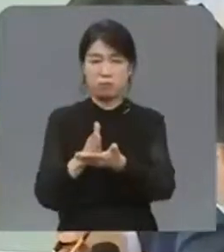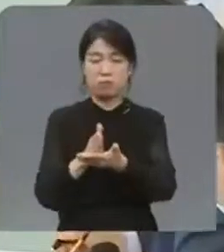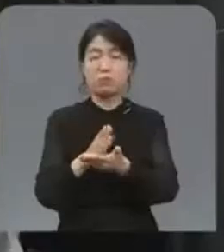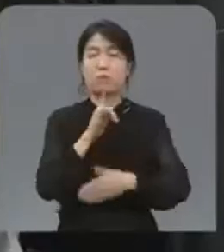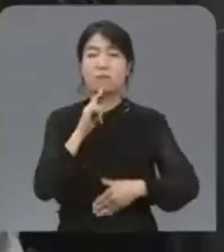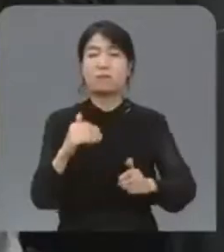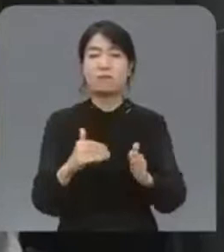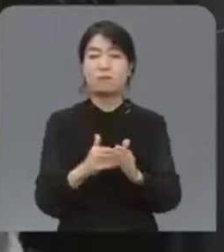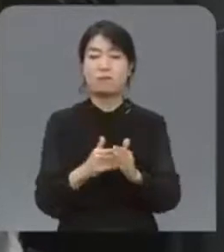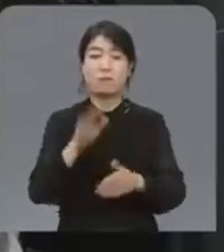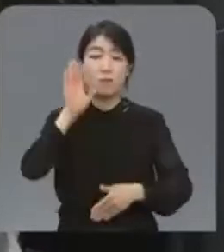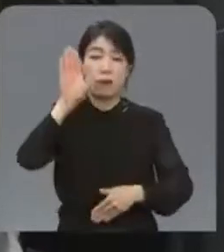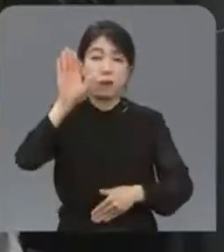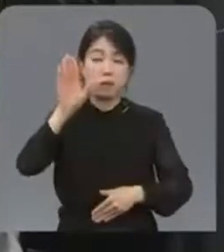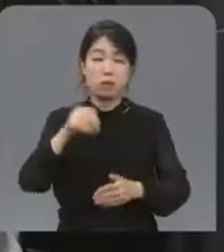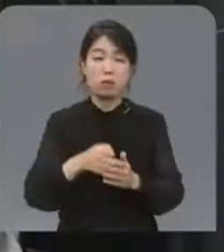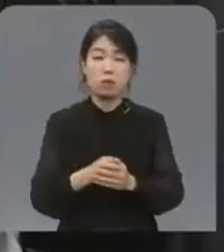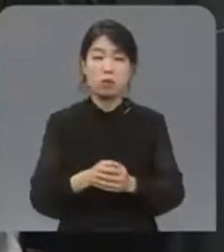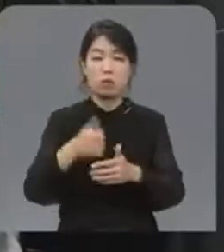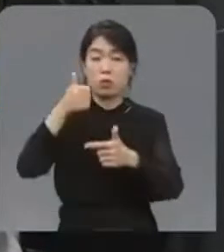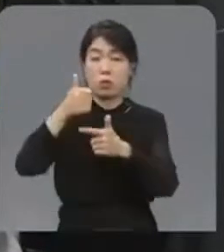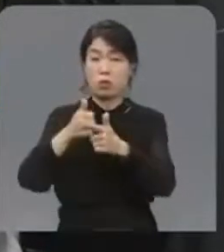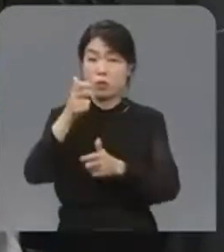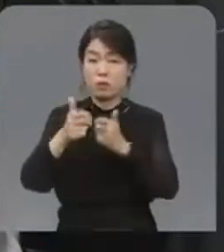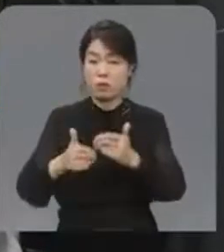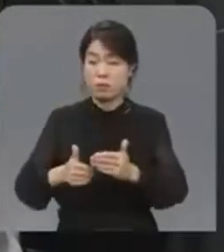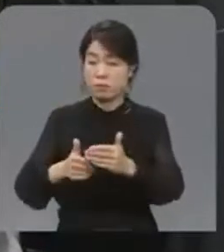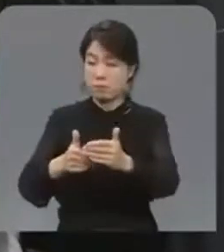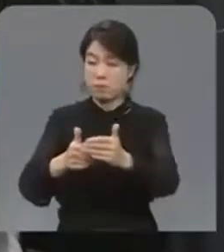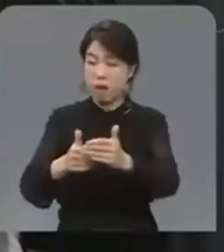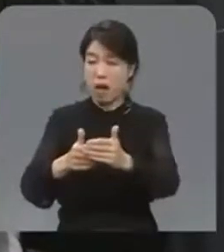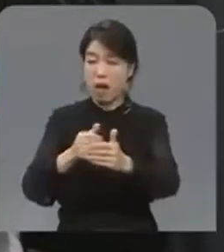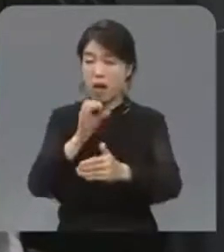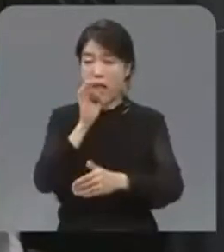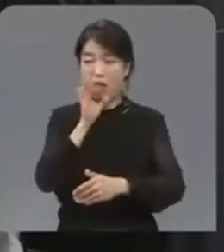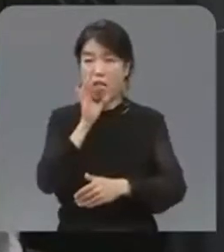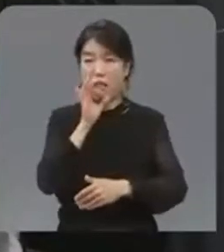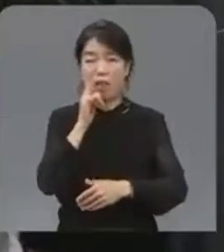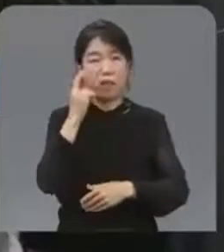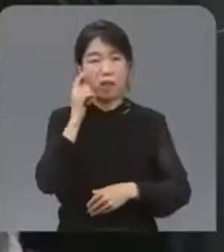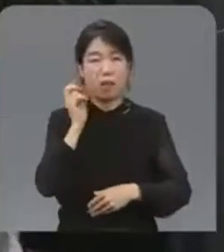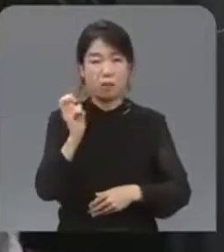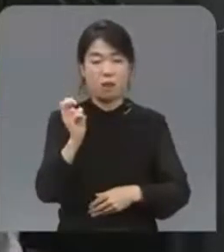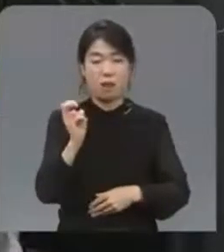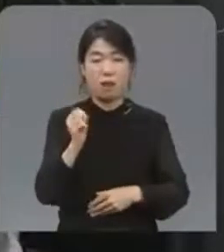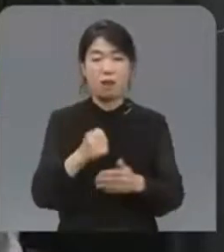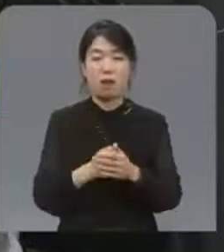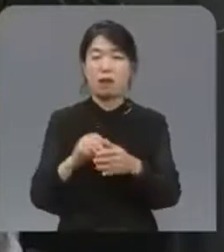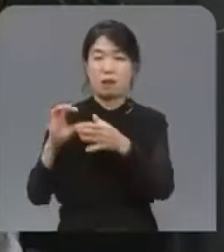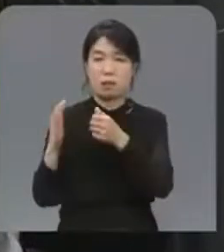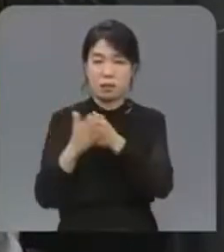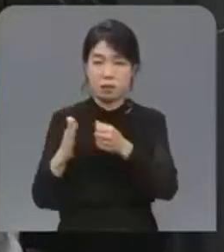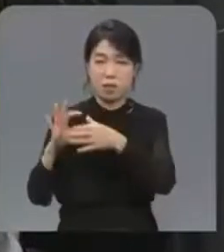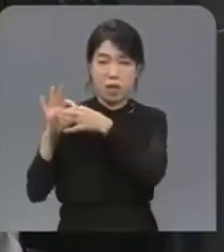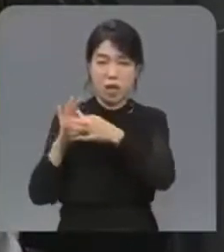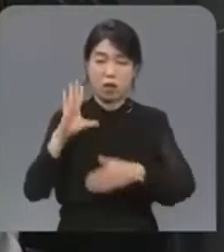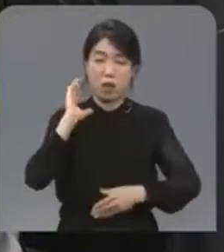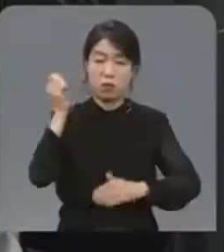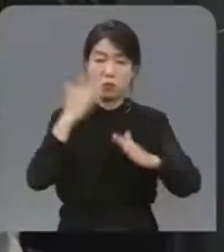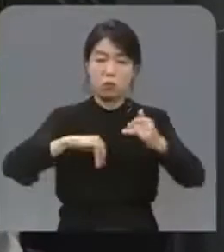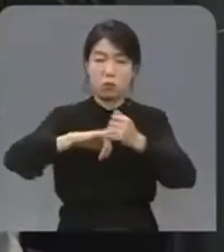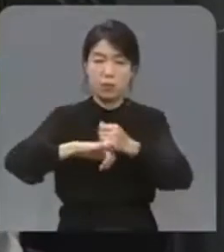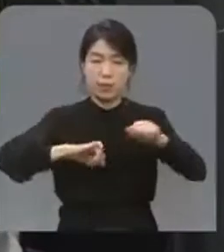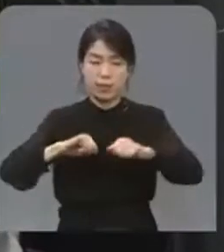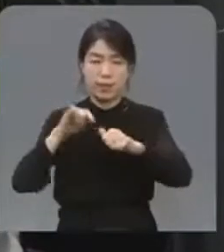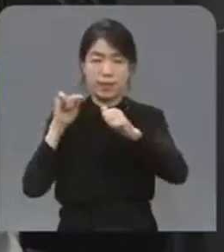나옵니다. 향후에 이제 현안 문제 사업 진행이 안 될 가능성이 크거든요. 지속적으로 그 대통령 공약을